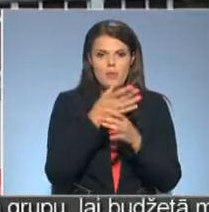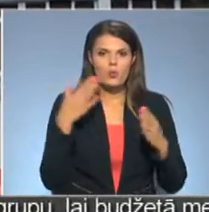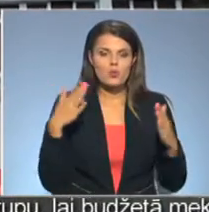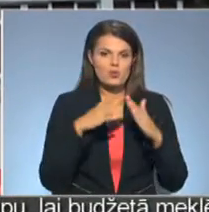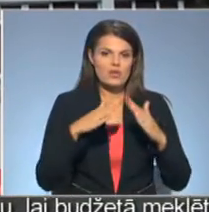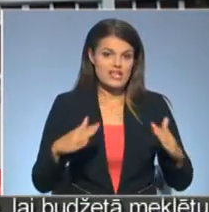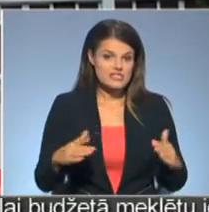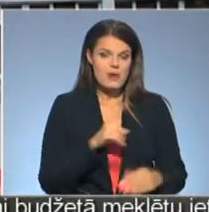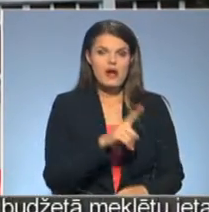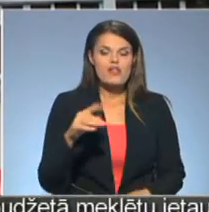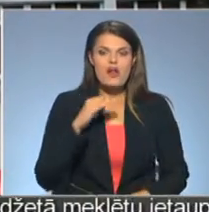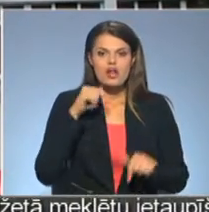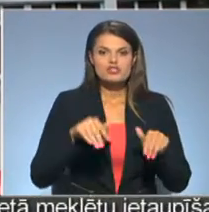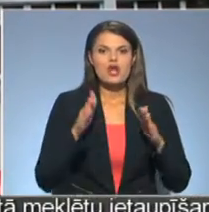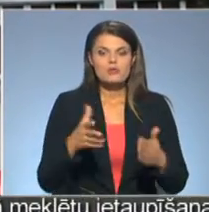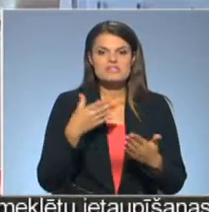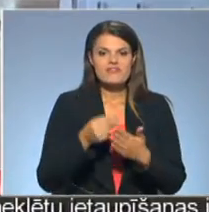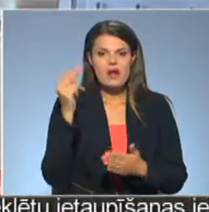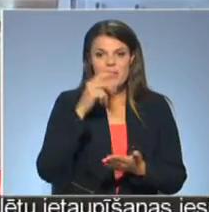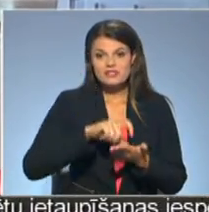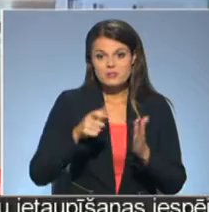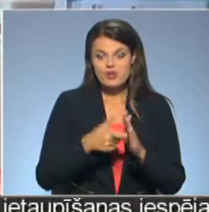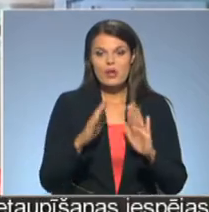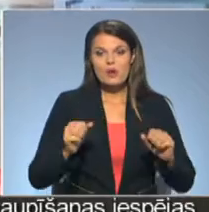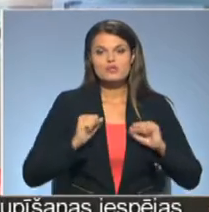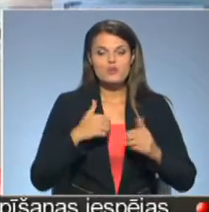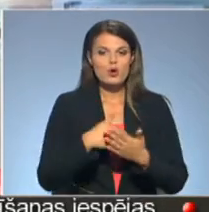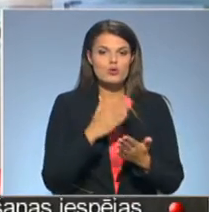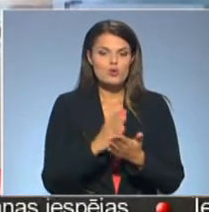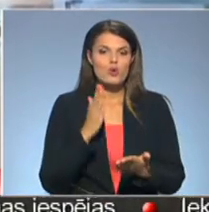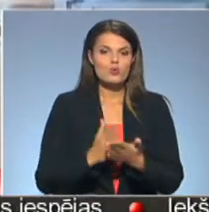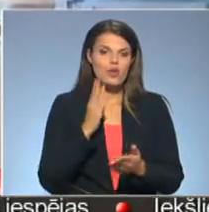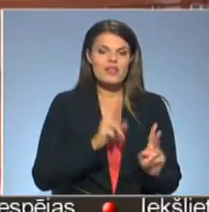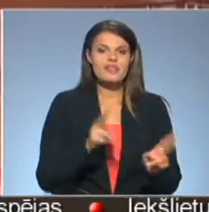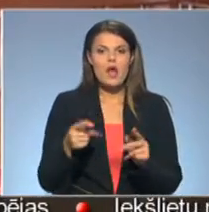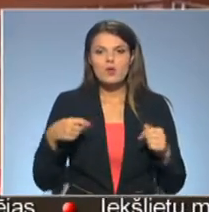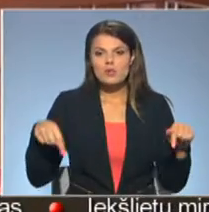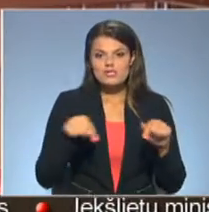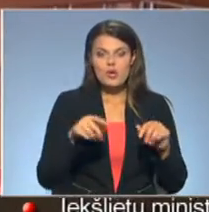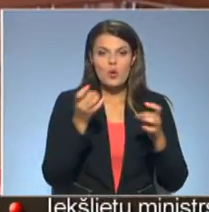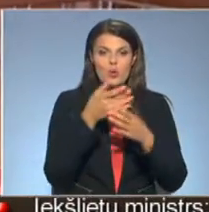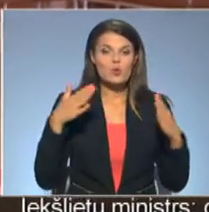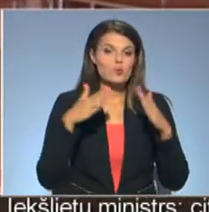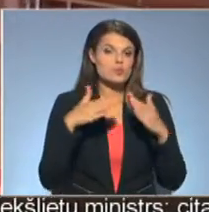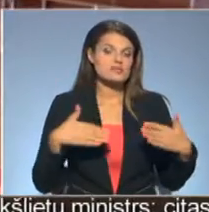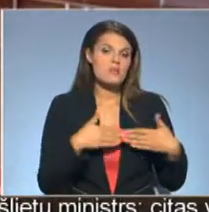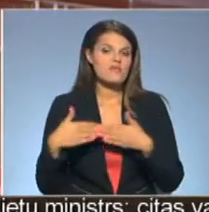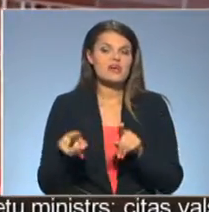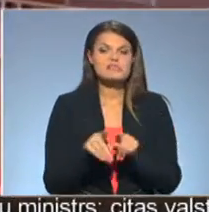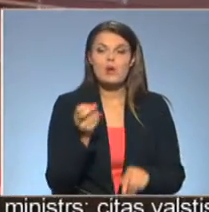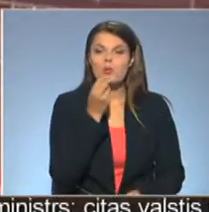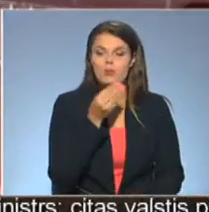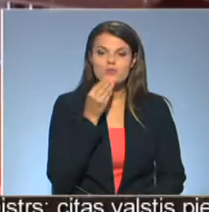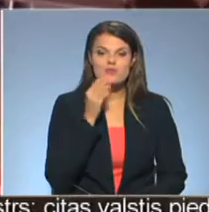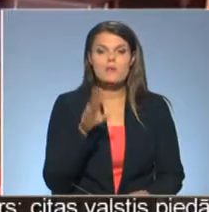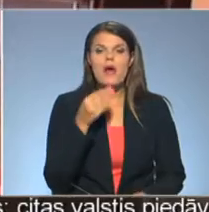Rīgava. Katrai klasē šeit būs sava mācību telpa, bet sporta nodarbības notiks deju zālē. Uz kultūras namu tikšot vests arī pusdienas un